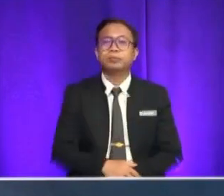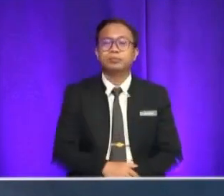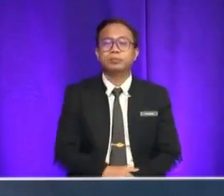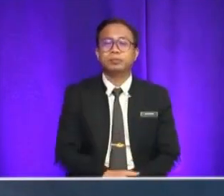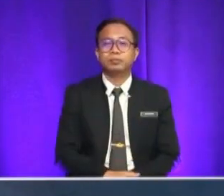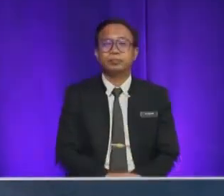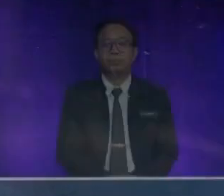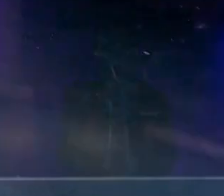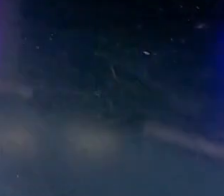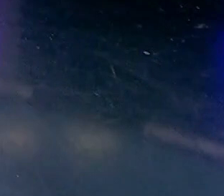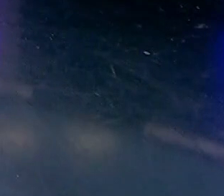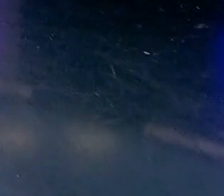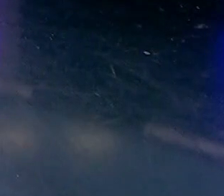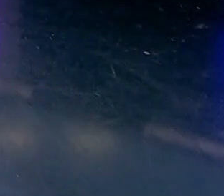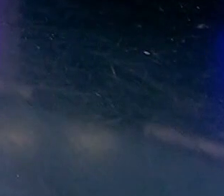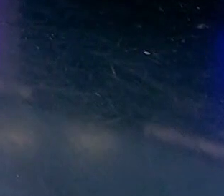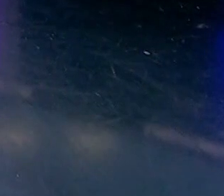go.